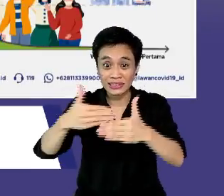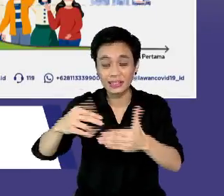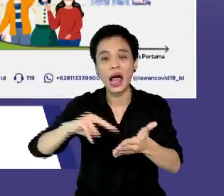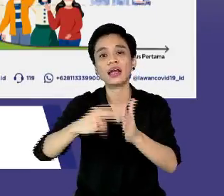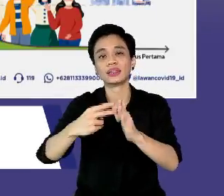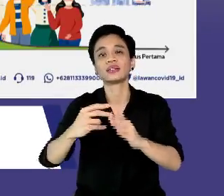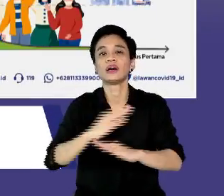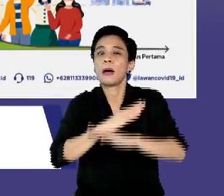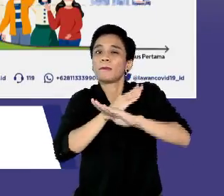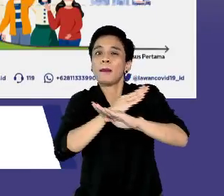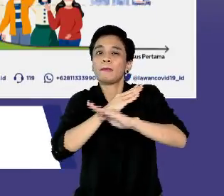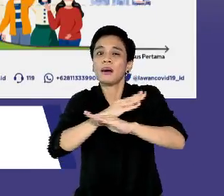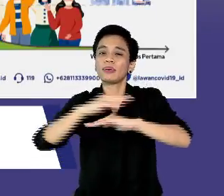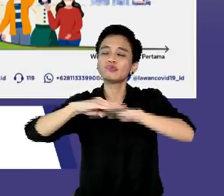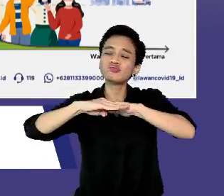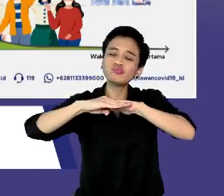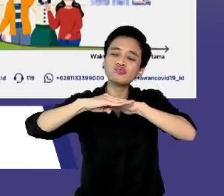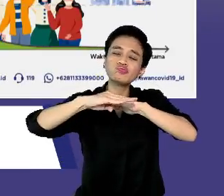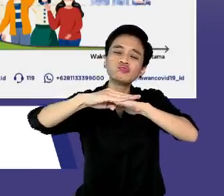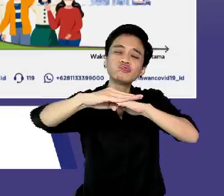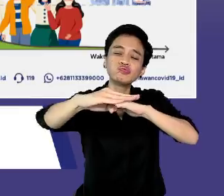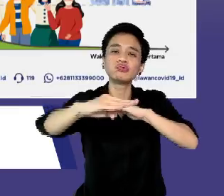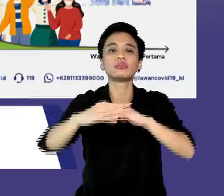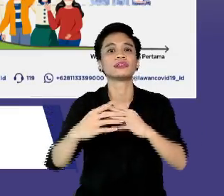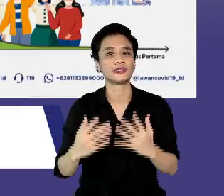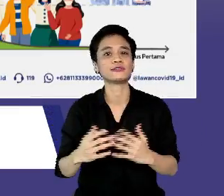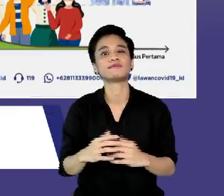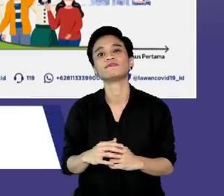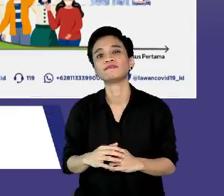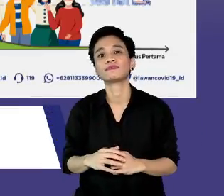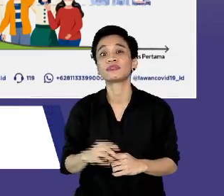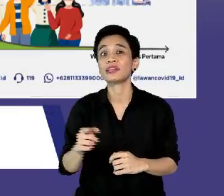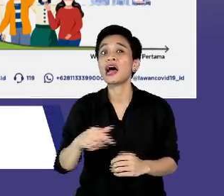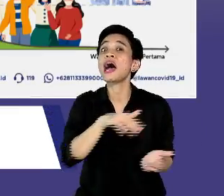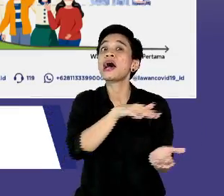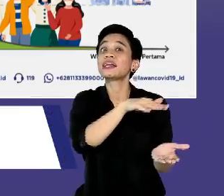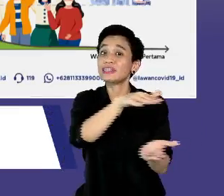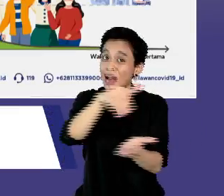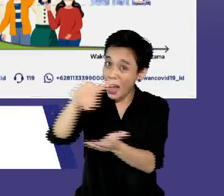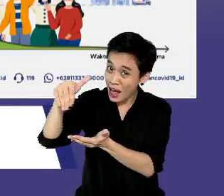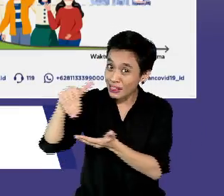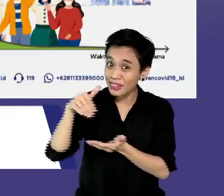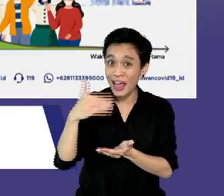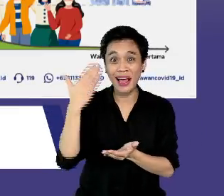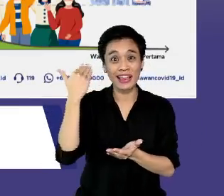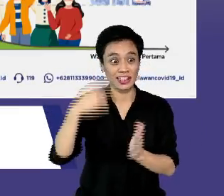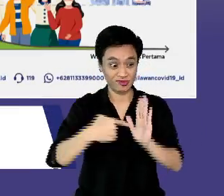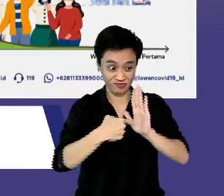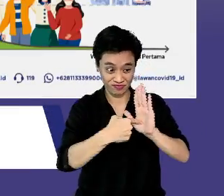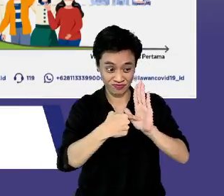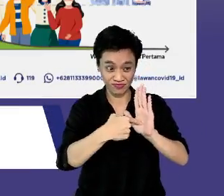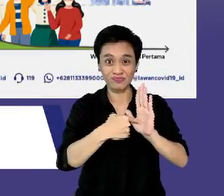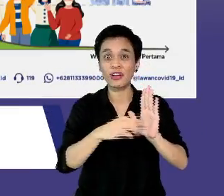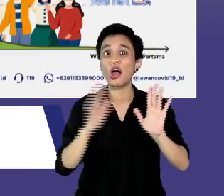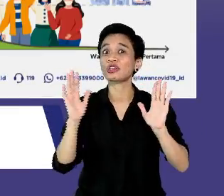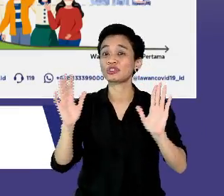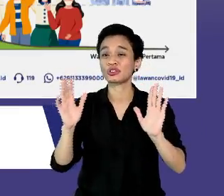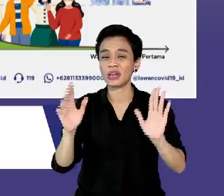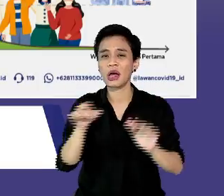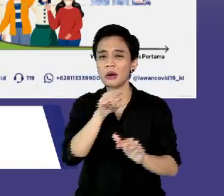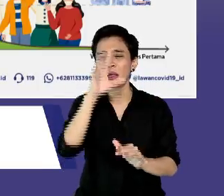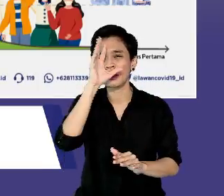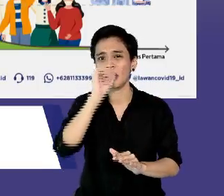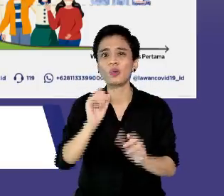peluang penularan masih tetap ada. Berdasarkan data-data yang saya paparkan sebelumnya, beberapa efek